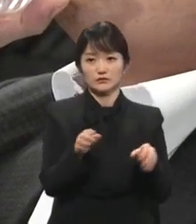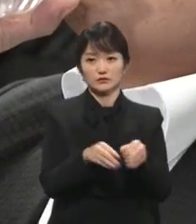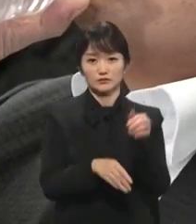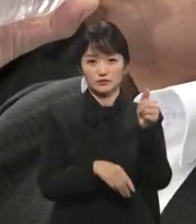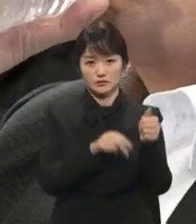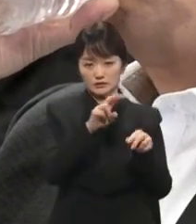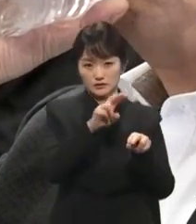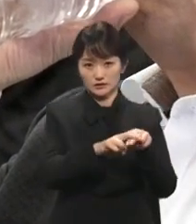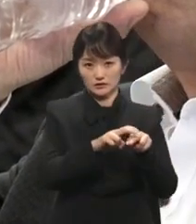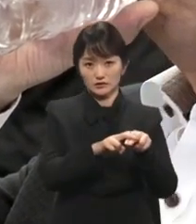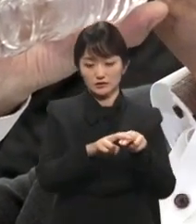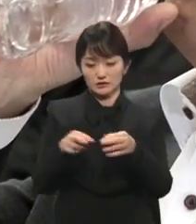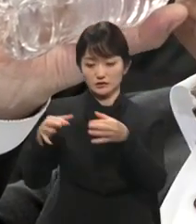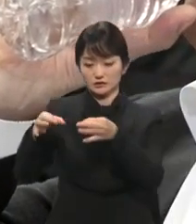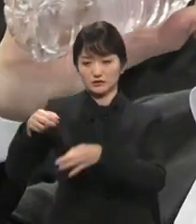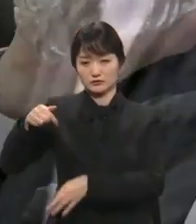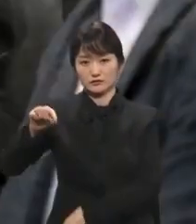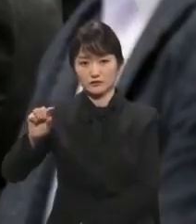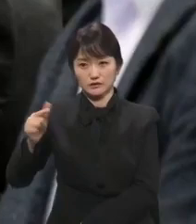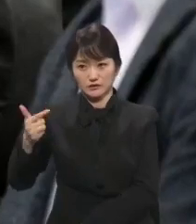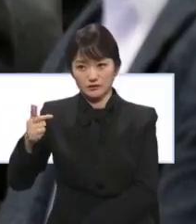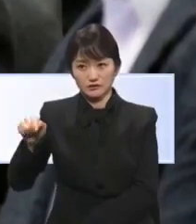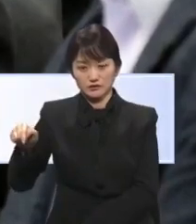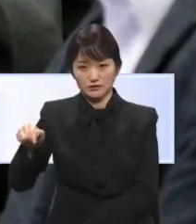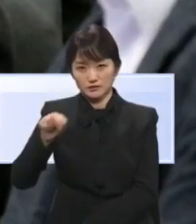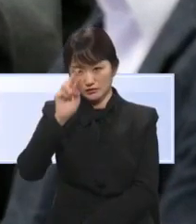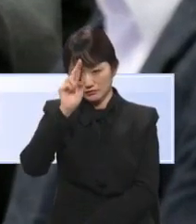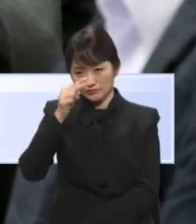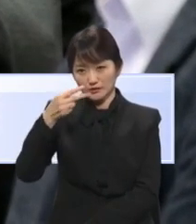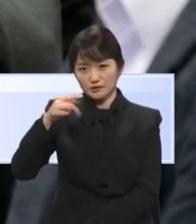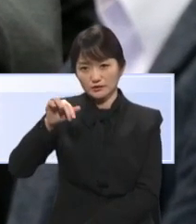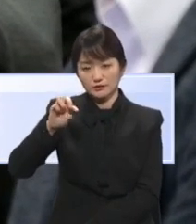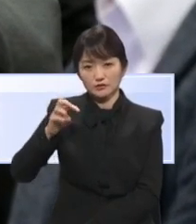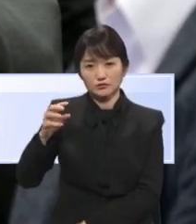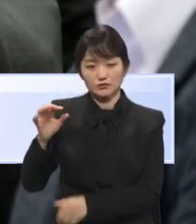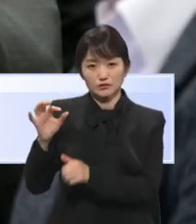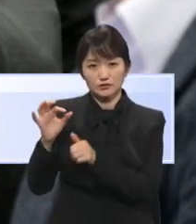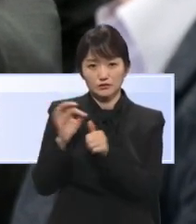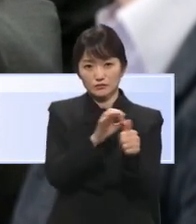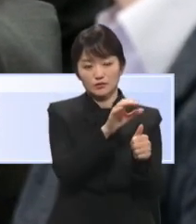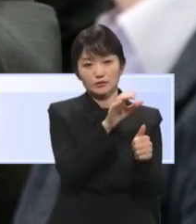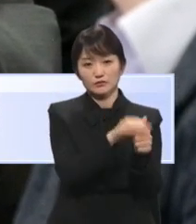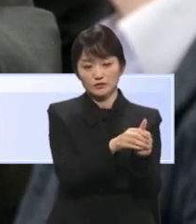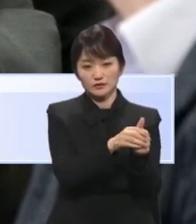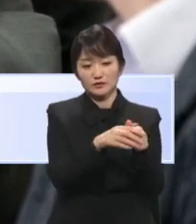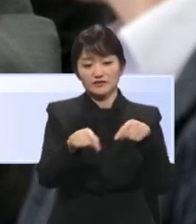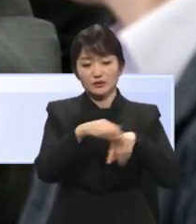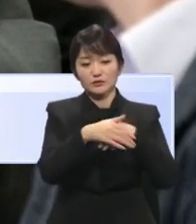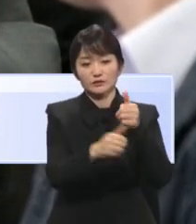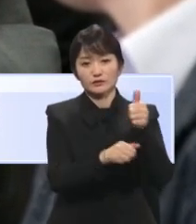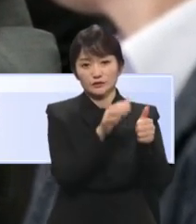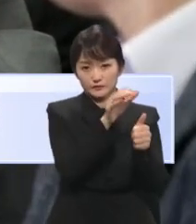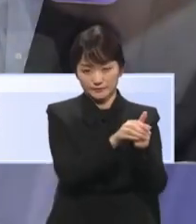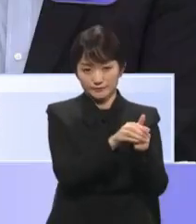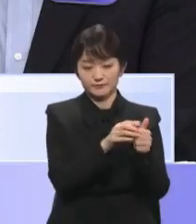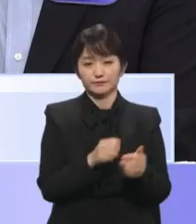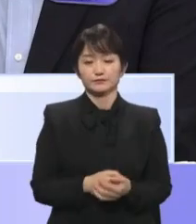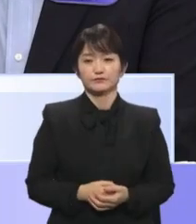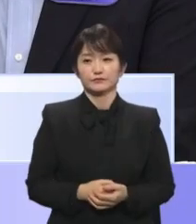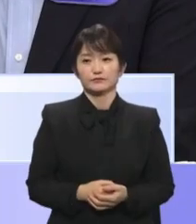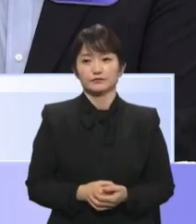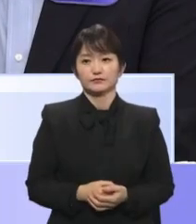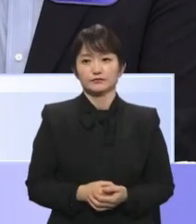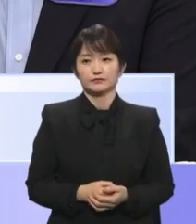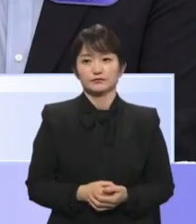자리를이 김 원 지도부가 박대출 의원이 그전까지 정책 의장을 하다가이 그 임명직이